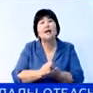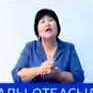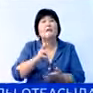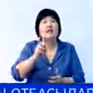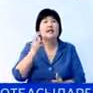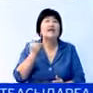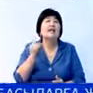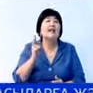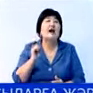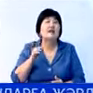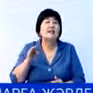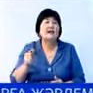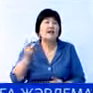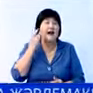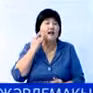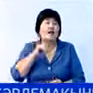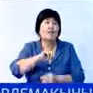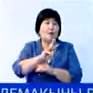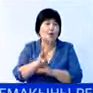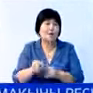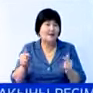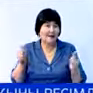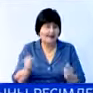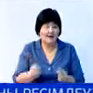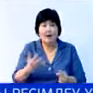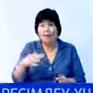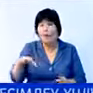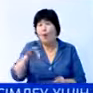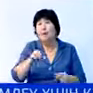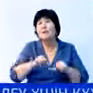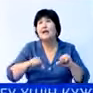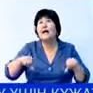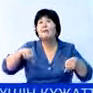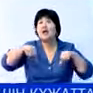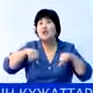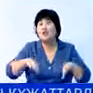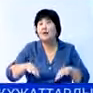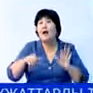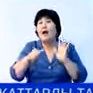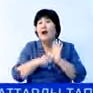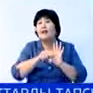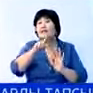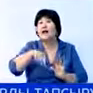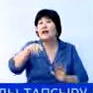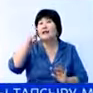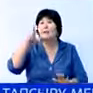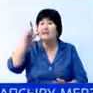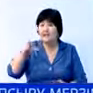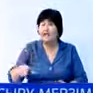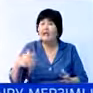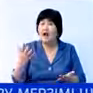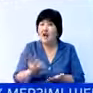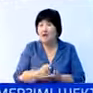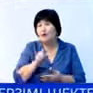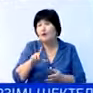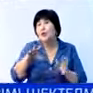меценаттар әрдайым құрметке лайық. Бұл жолы облыстық комиссияның шешімімен 6 номинация иегері анықталды.